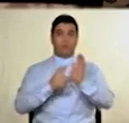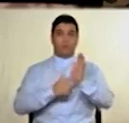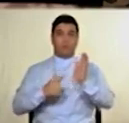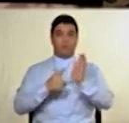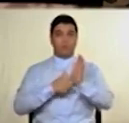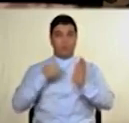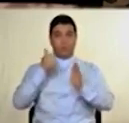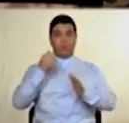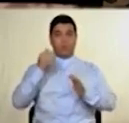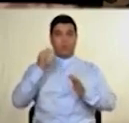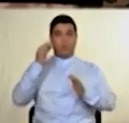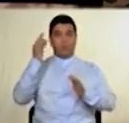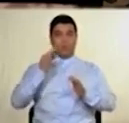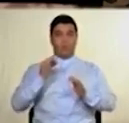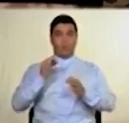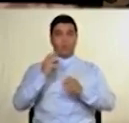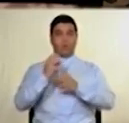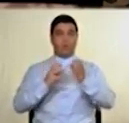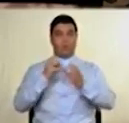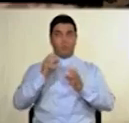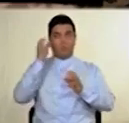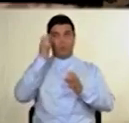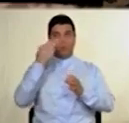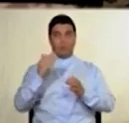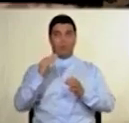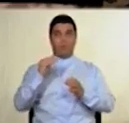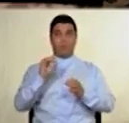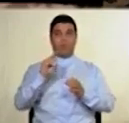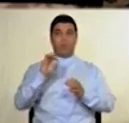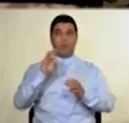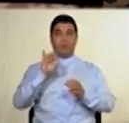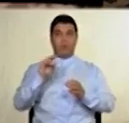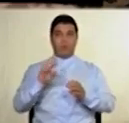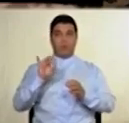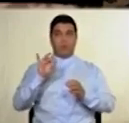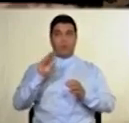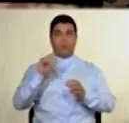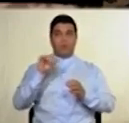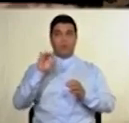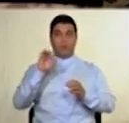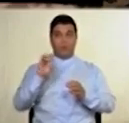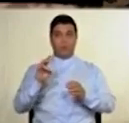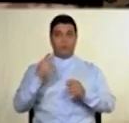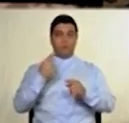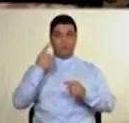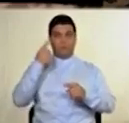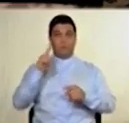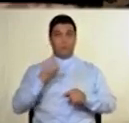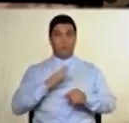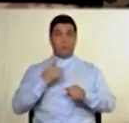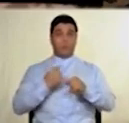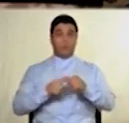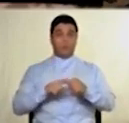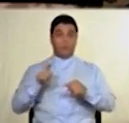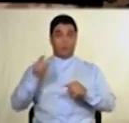1877-yilda nemis geografi Ferdinand Richthofen, demak, shaxsiyati bilan bog'liq bo'lgan ekan. Aynan ana